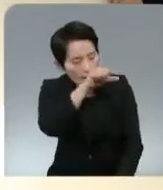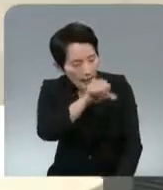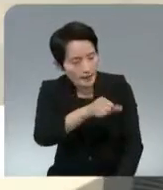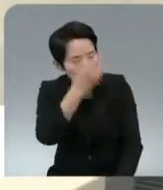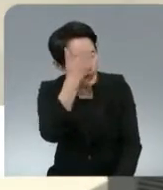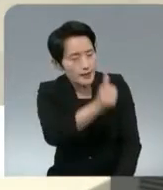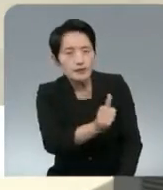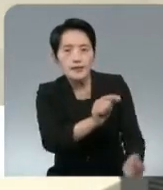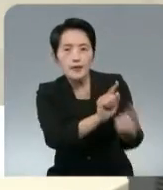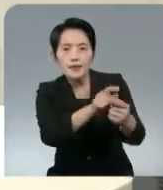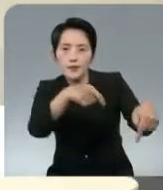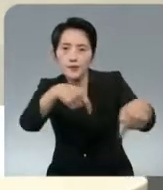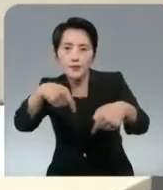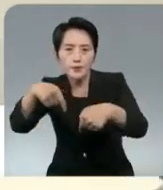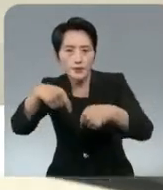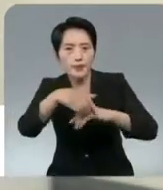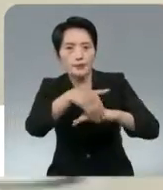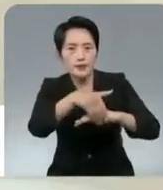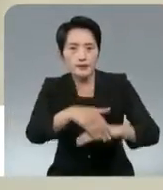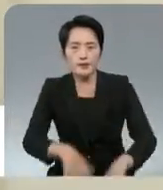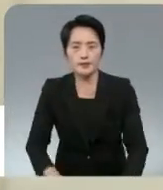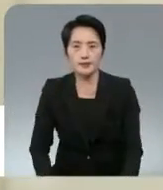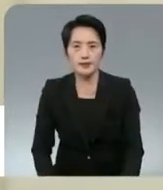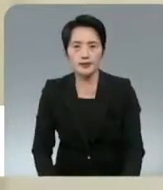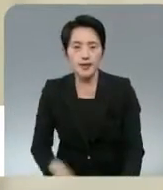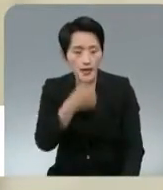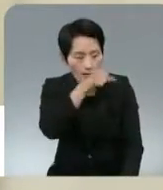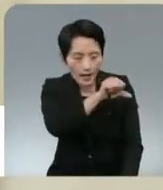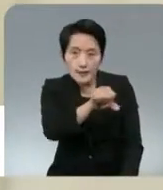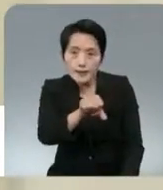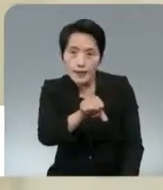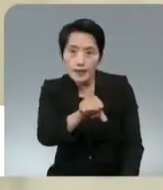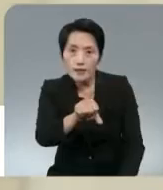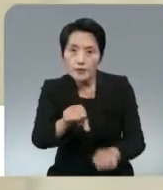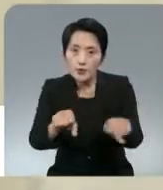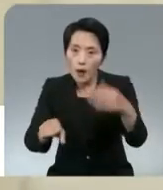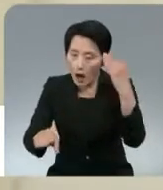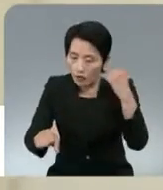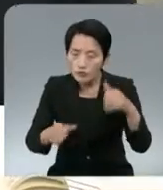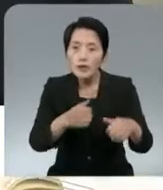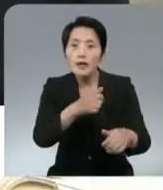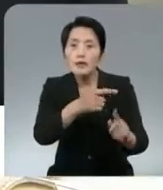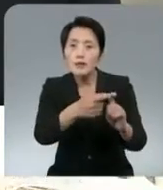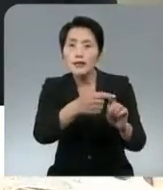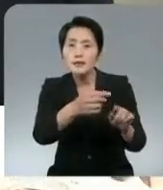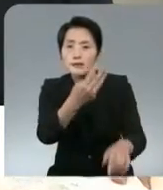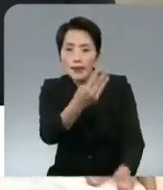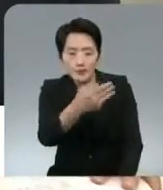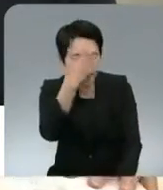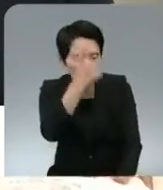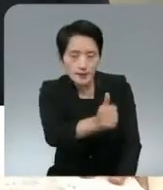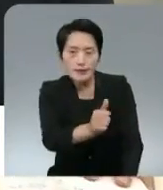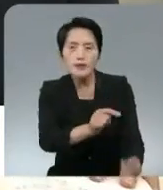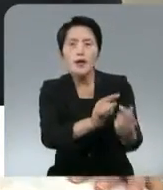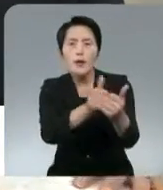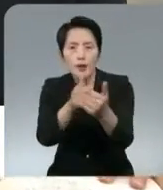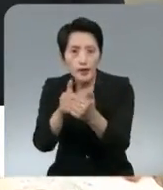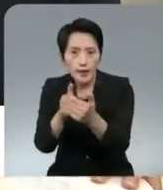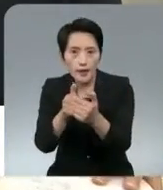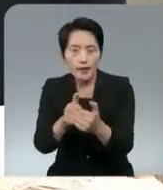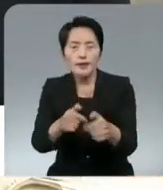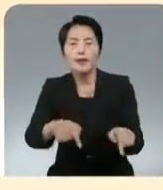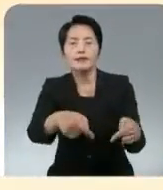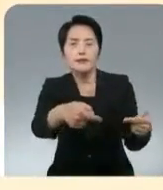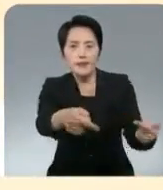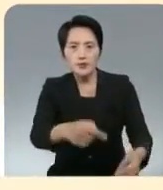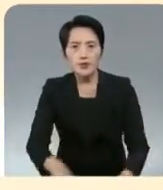mit den USA und Japan und ein bilaterales Spitzentreffen mit den USA abzuhalten John wird vom 11 bis 13 November nach